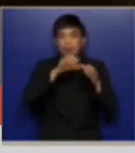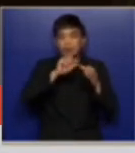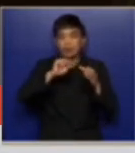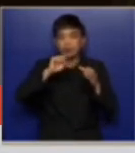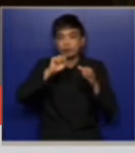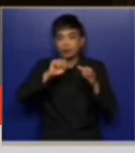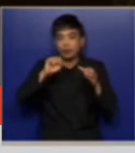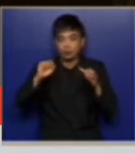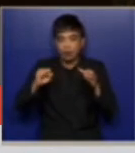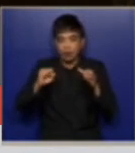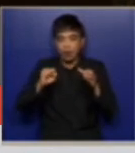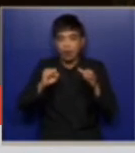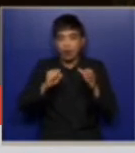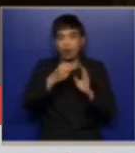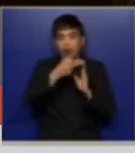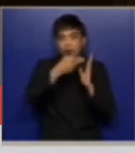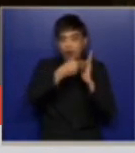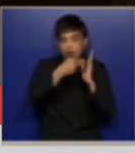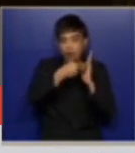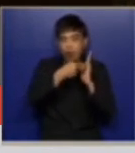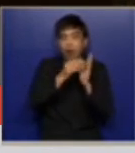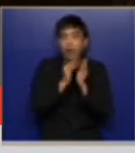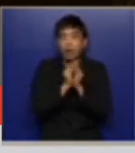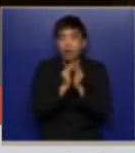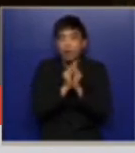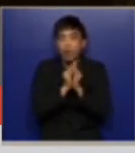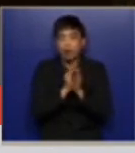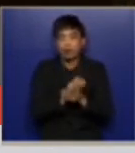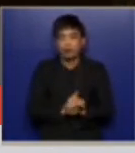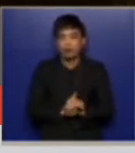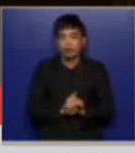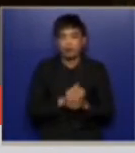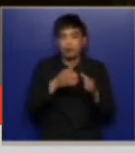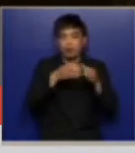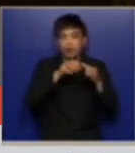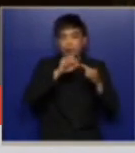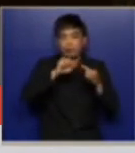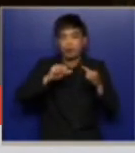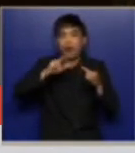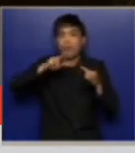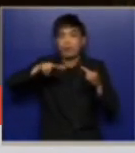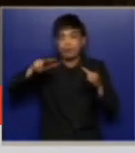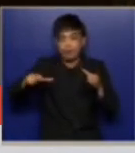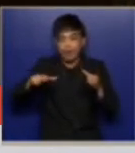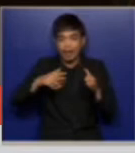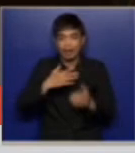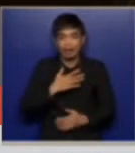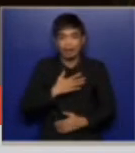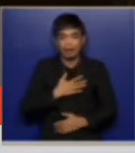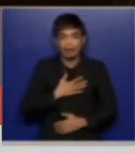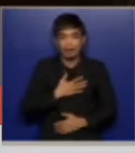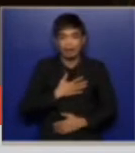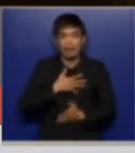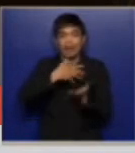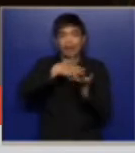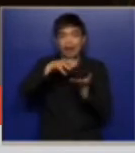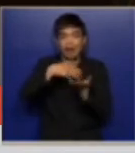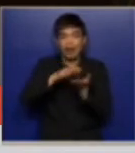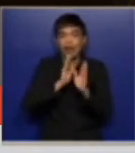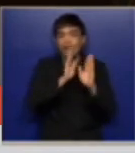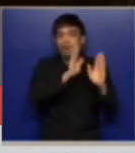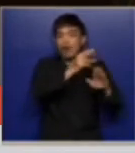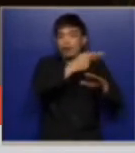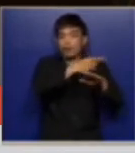ยท่านประธานครับกับผมขอกราบเรียนท่านประธานไปยังรัฐบาลและก็ผู้ที่มีส่วนเกี่ยว